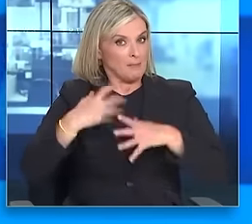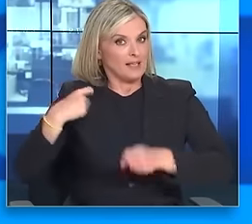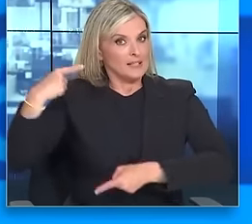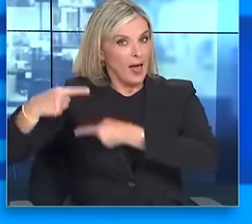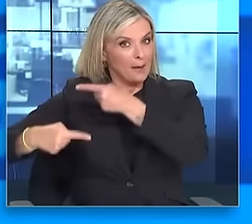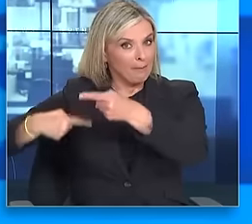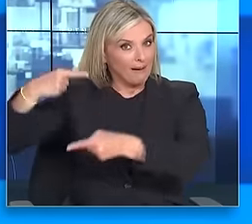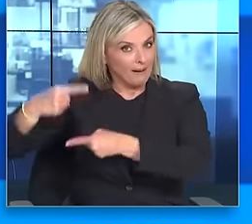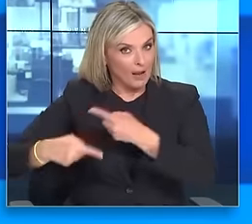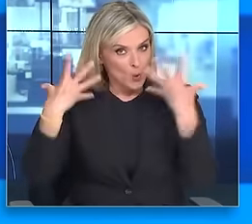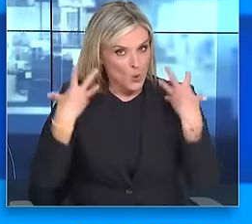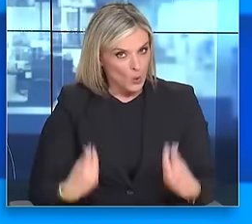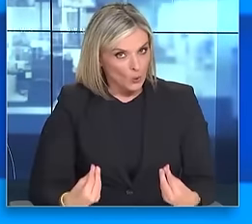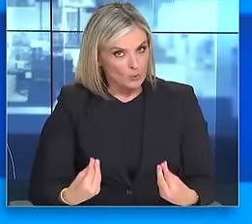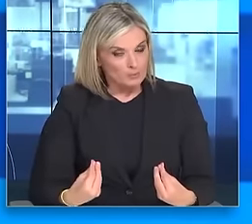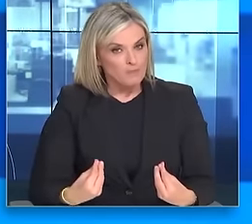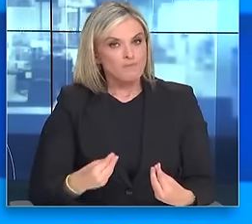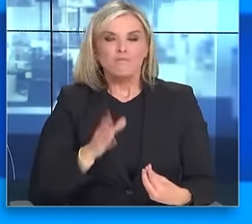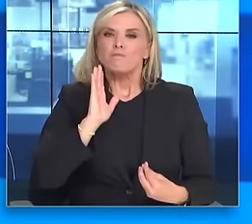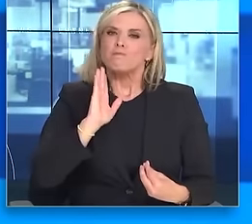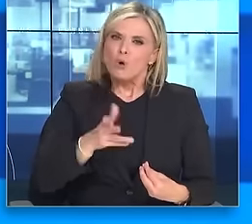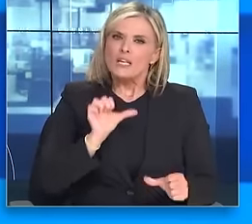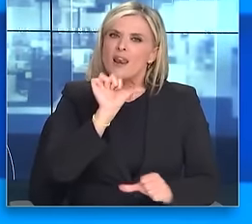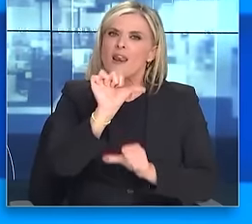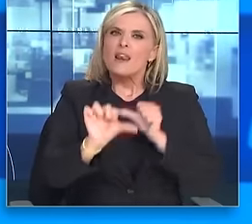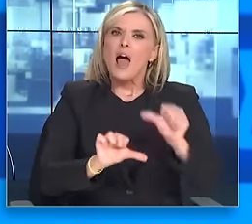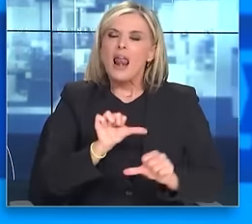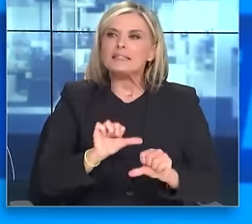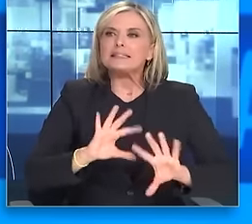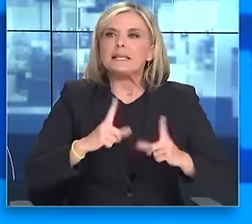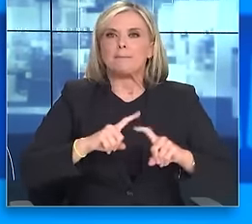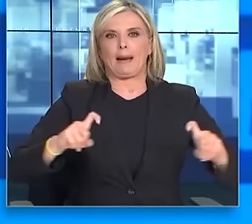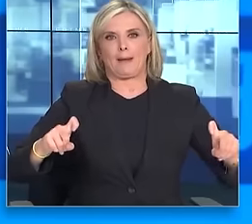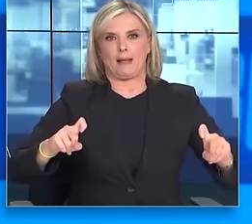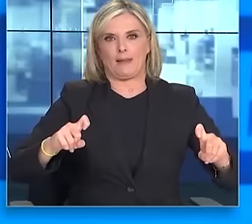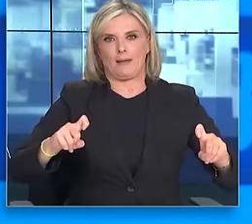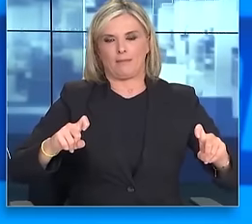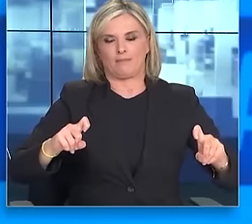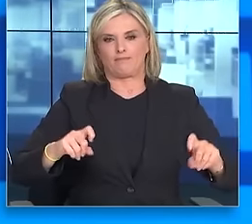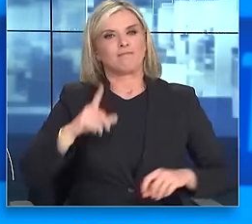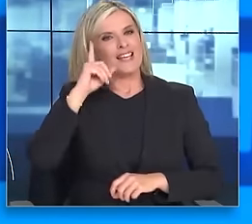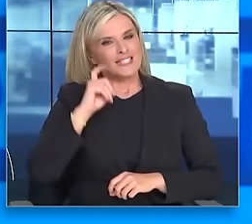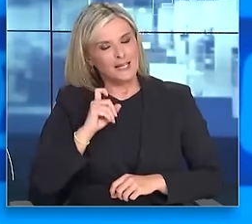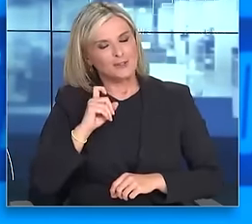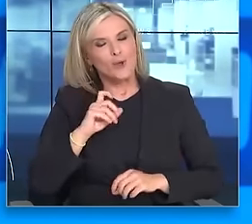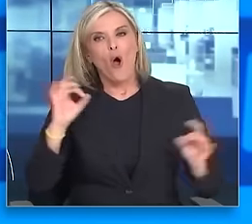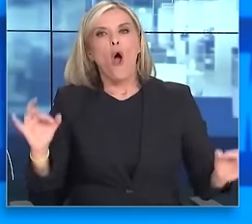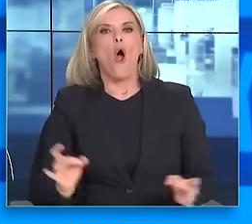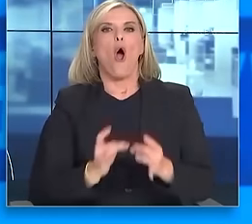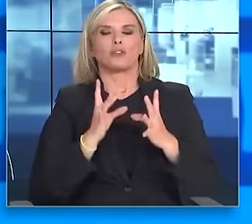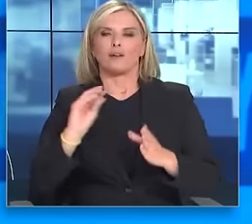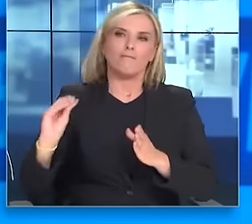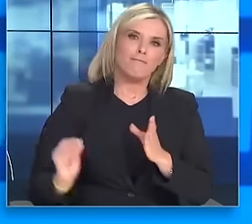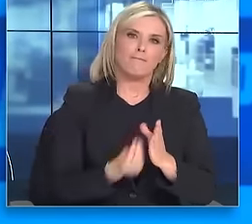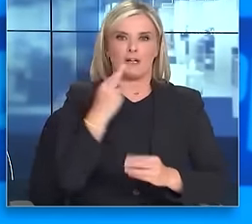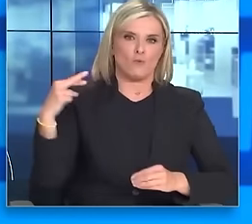πω, γιατί κανείς δεν εισέρχεται στο πρωθυπουργικό γραφείο γνωρίζοντας κατά ανάγκη αυτά τα οποία μπορεί